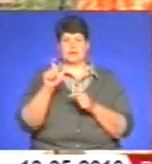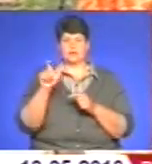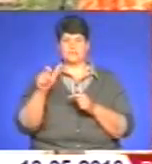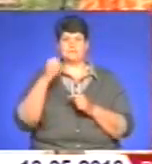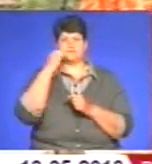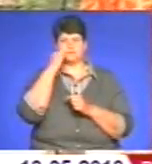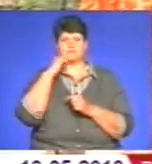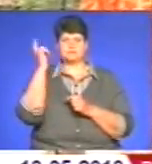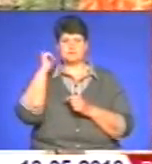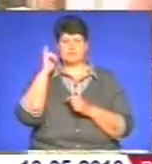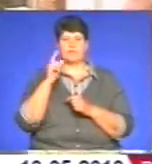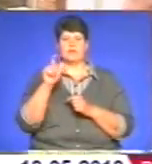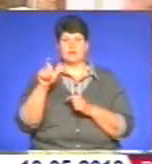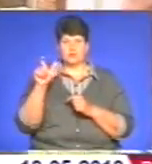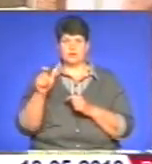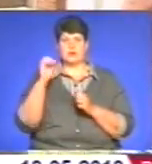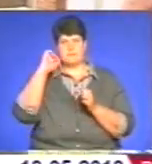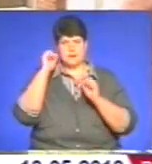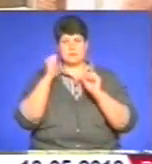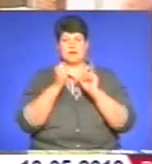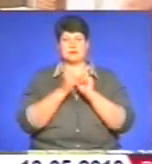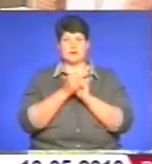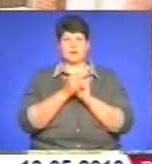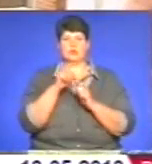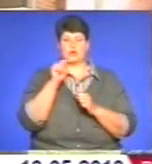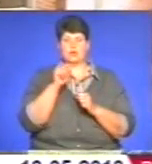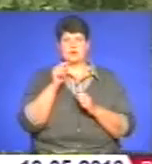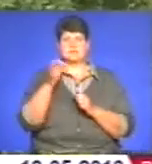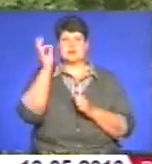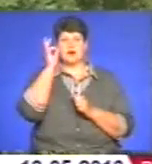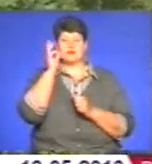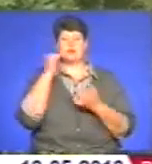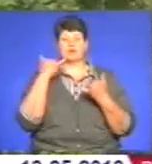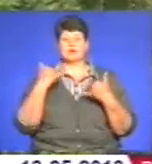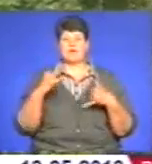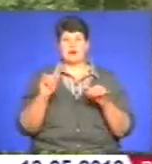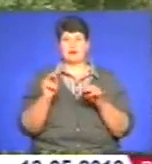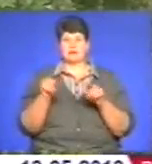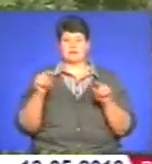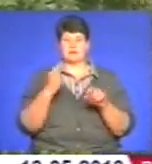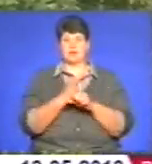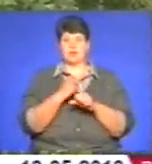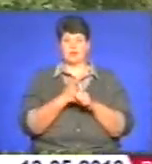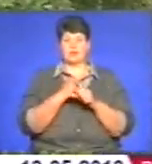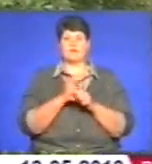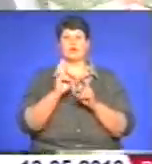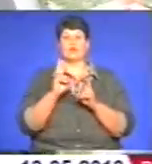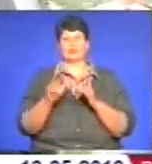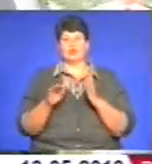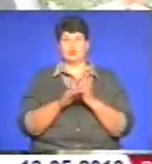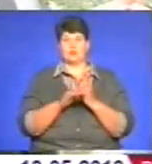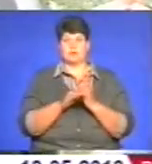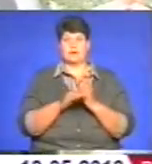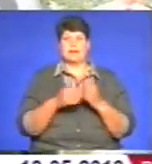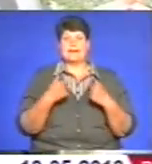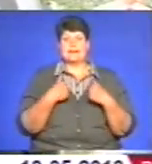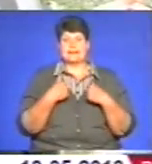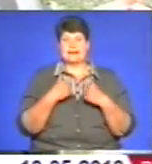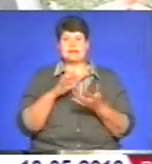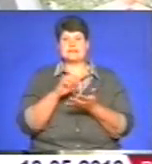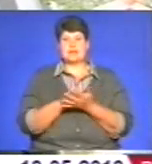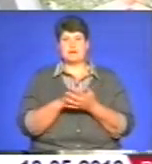досі пам'ятають преподобного Амфілохія. Згадують про дива, які він творив, є й ті, кому він допоміг. Я